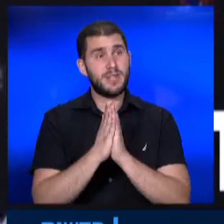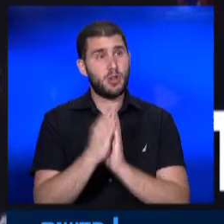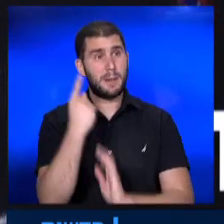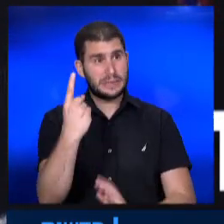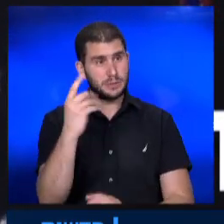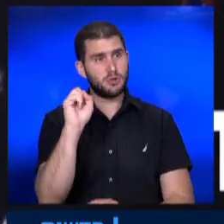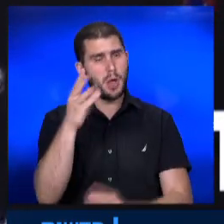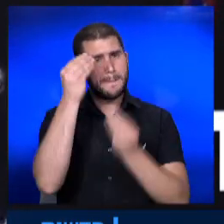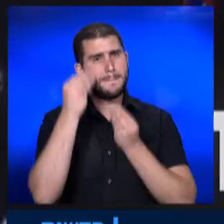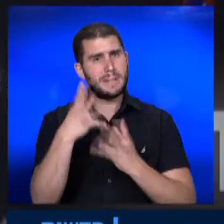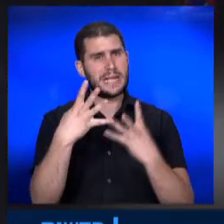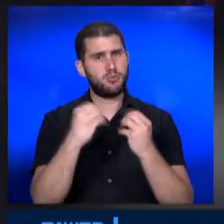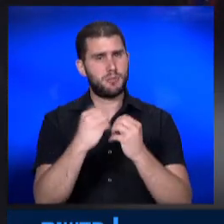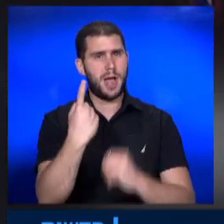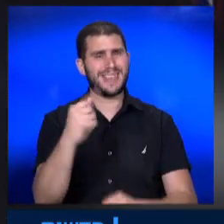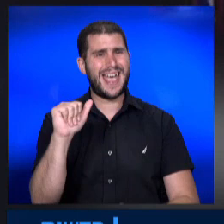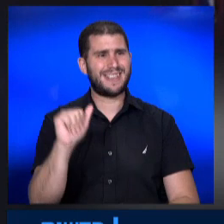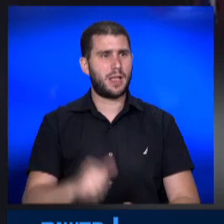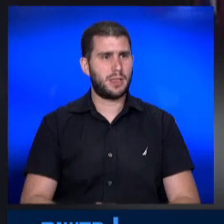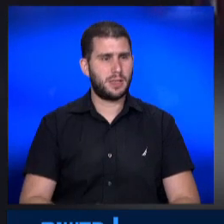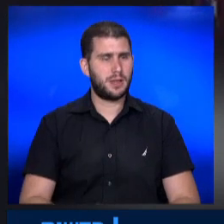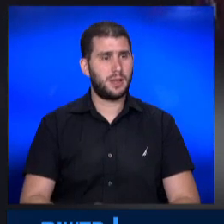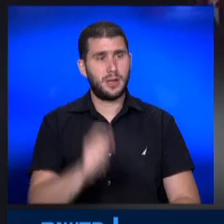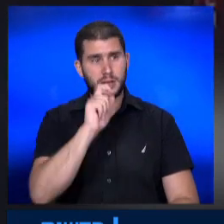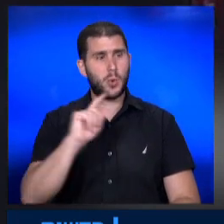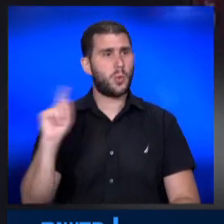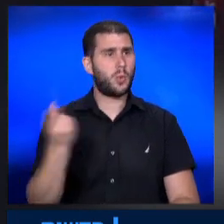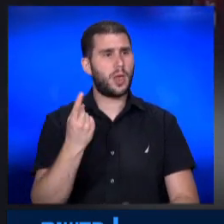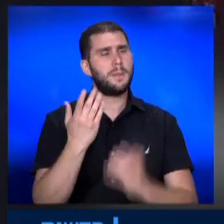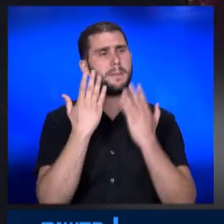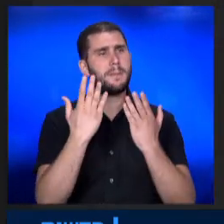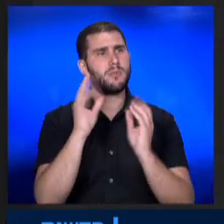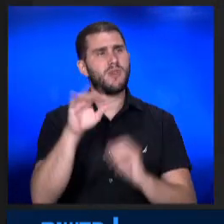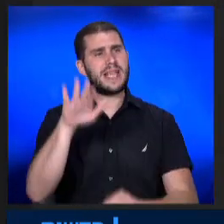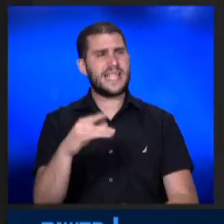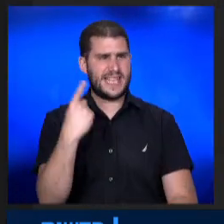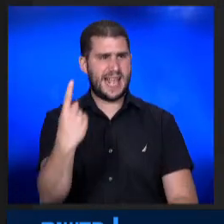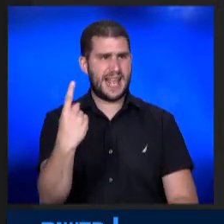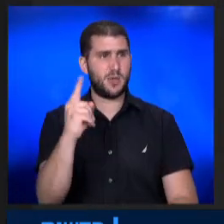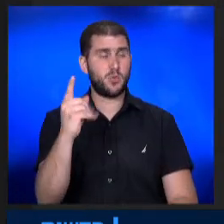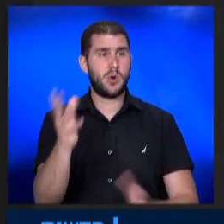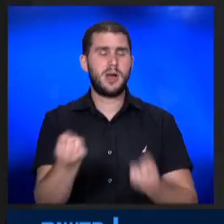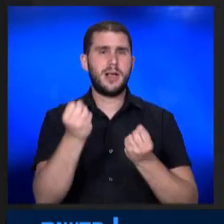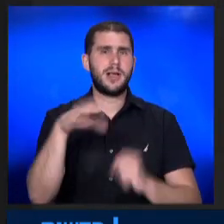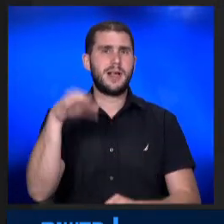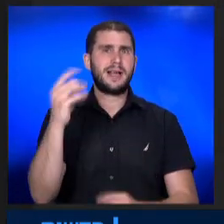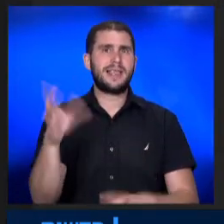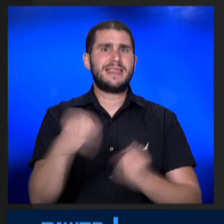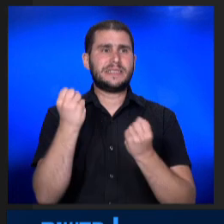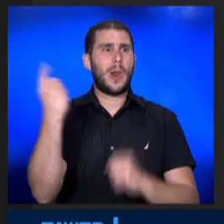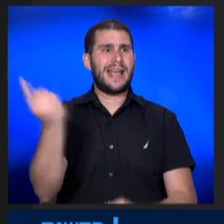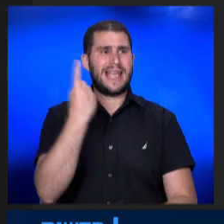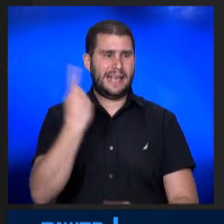לשלוח מסר למשפחתו של איתן. L'Italia intera sta pregando per questo bambino, il